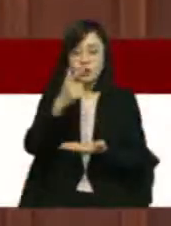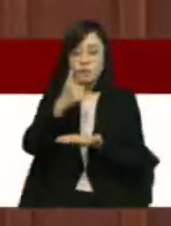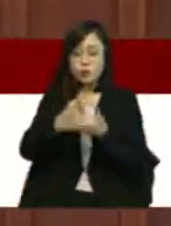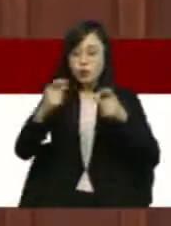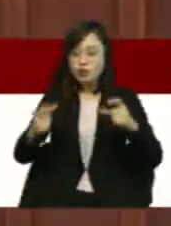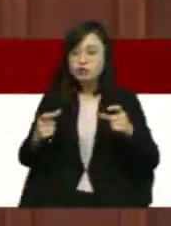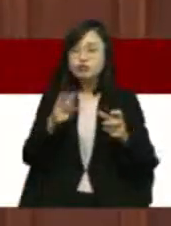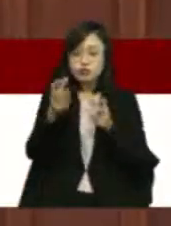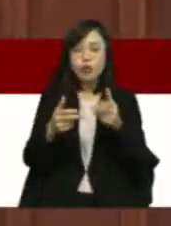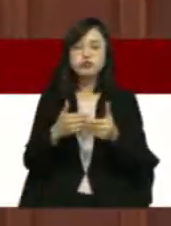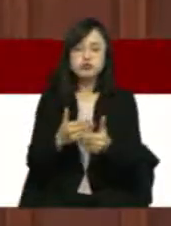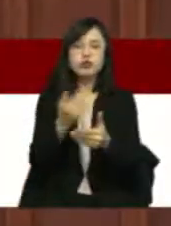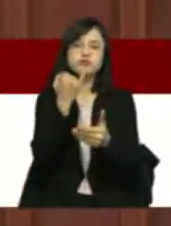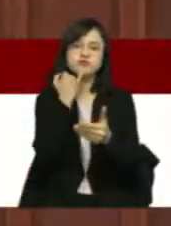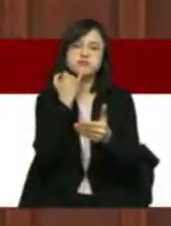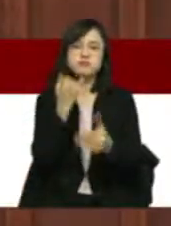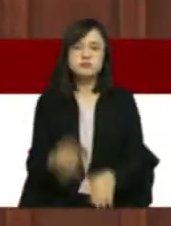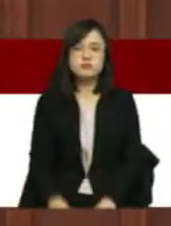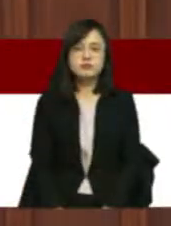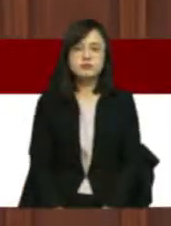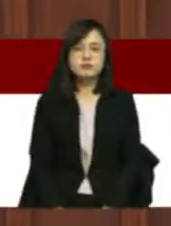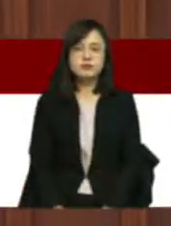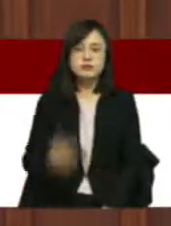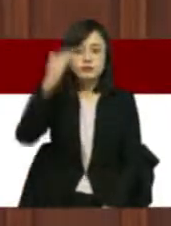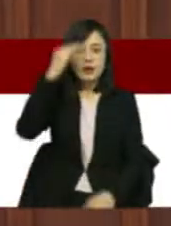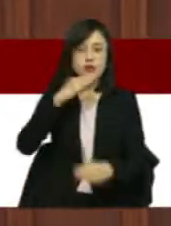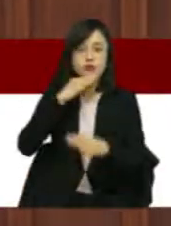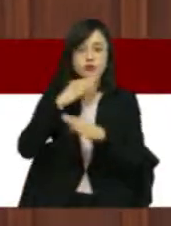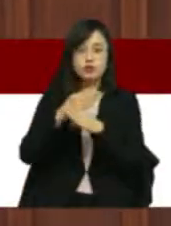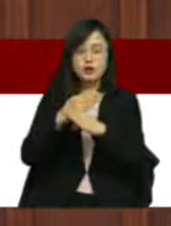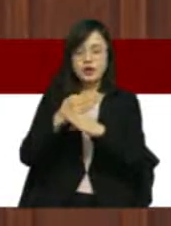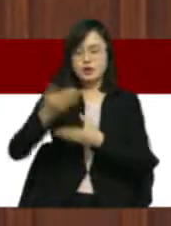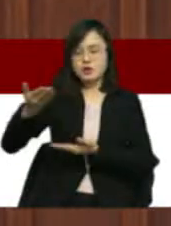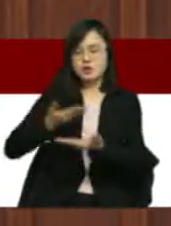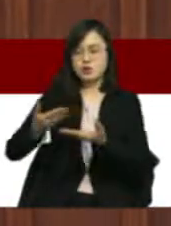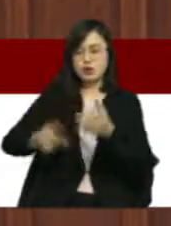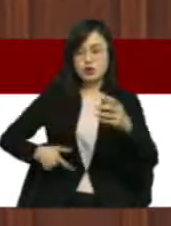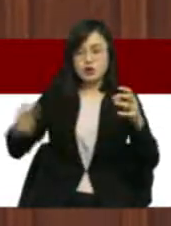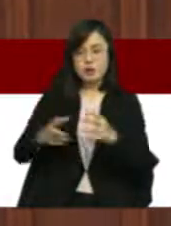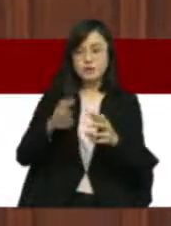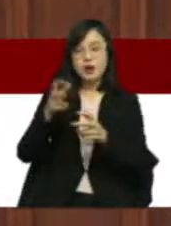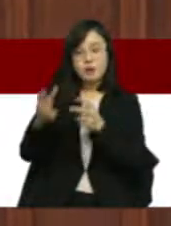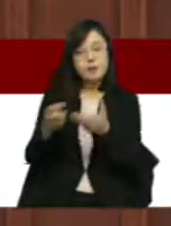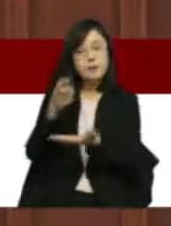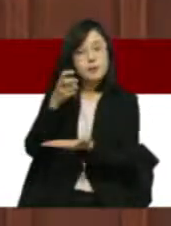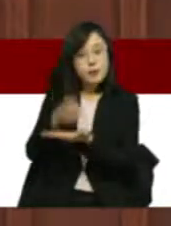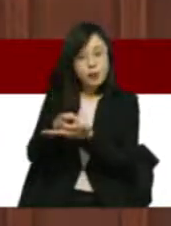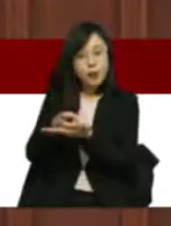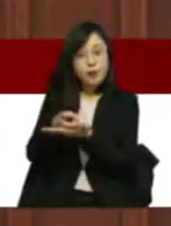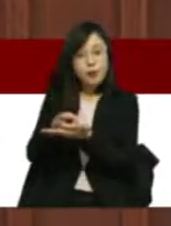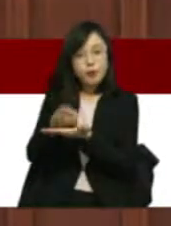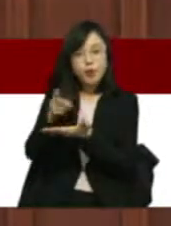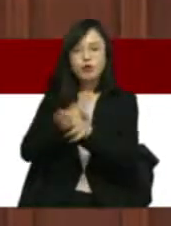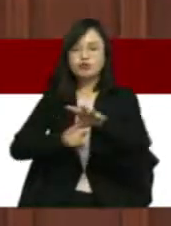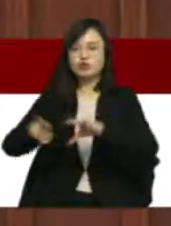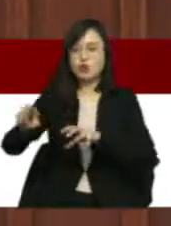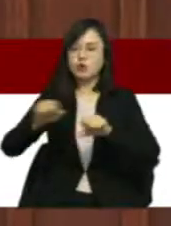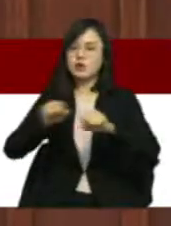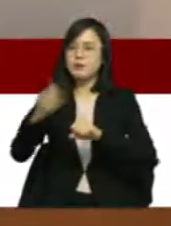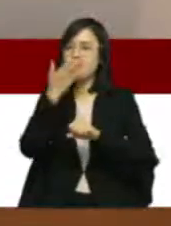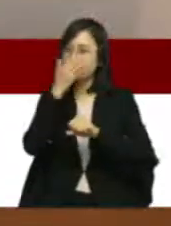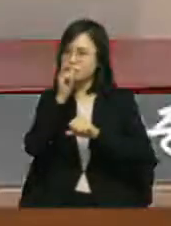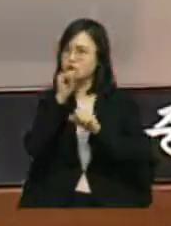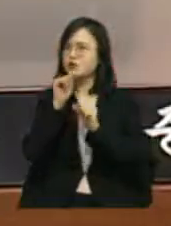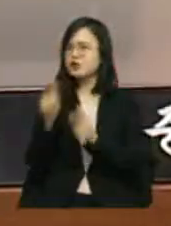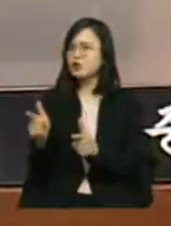판문점 선언, 지방자치단체의 남북교류협력 관련 조례 제정을 전개함으로써 남북교류협력에 주도적으로 참여할 수 있는 여건을